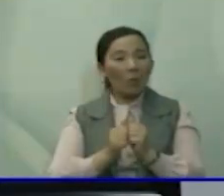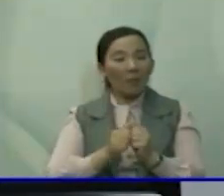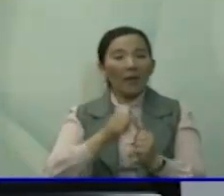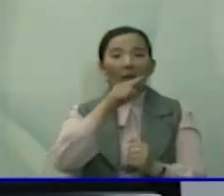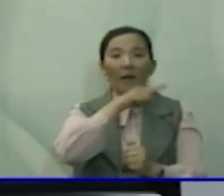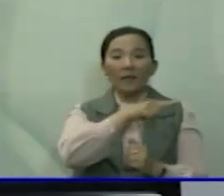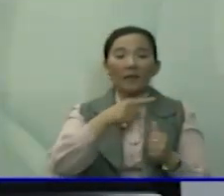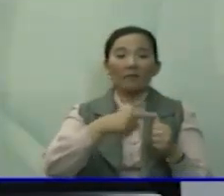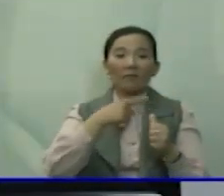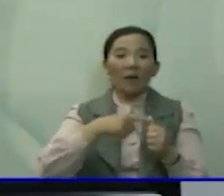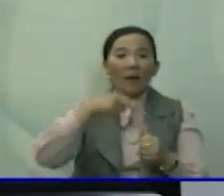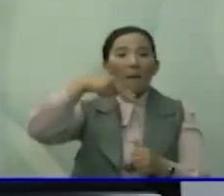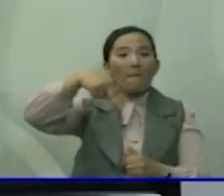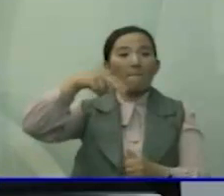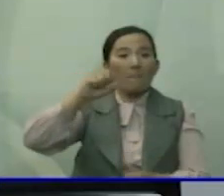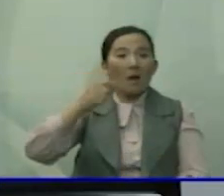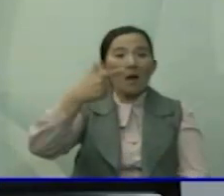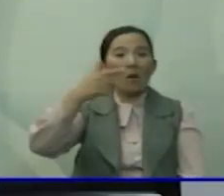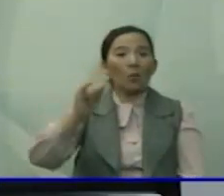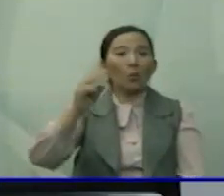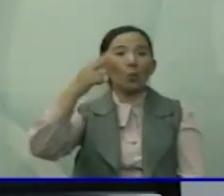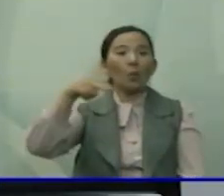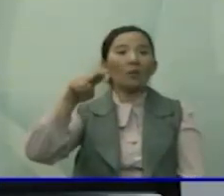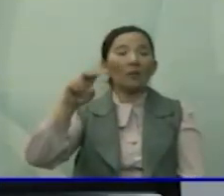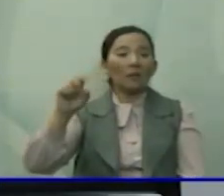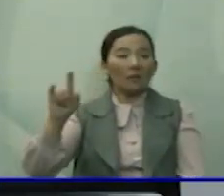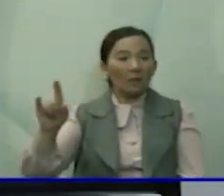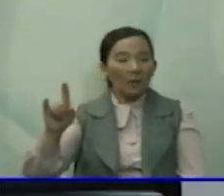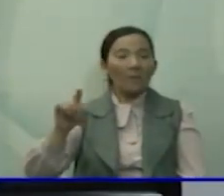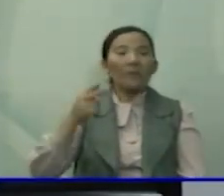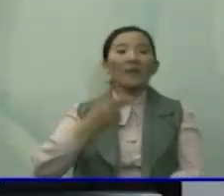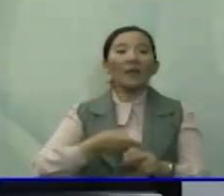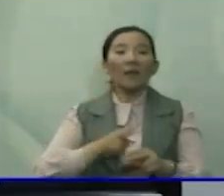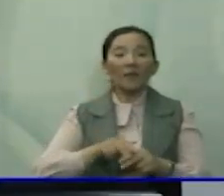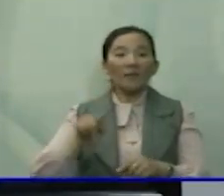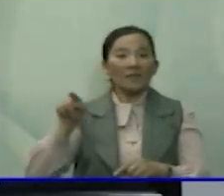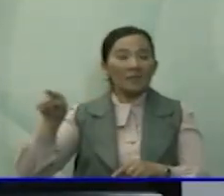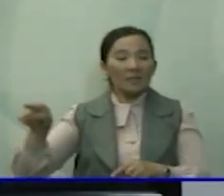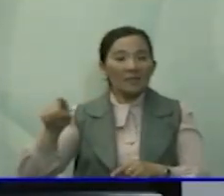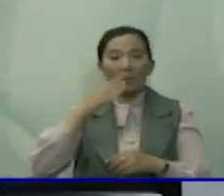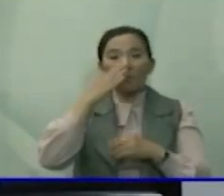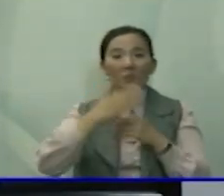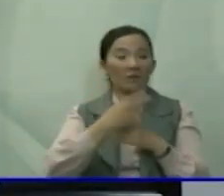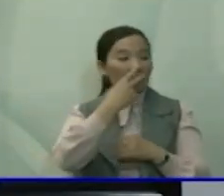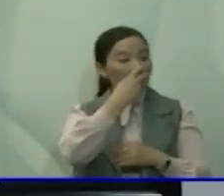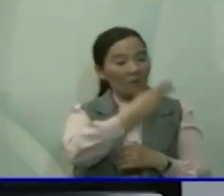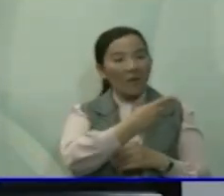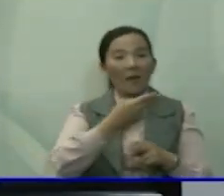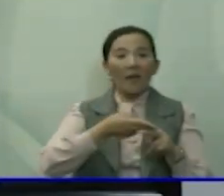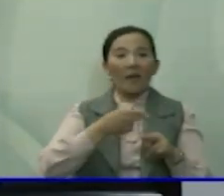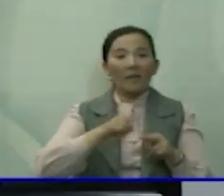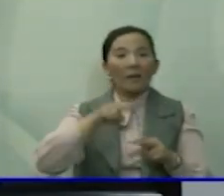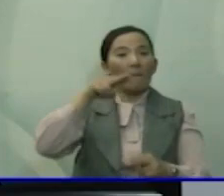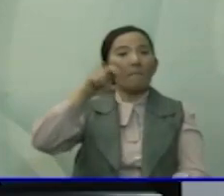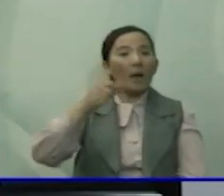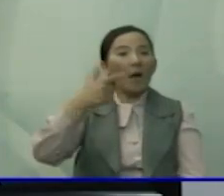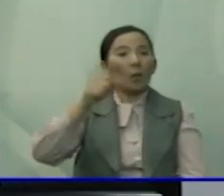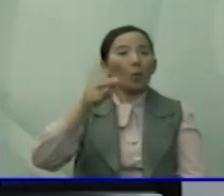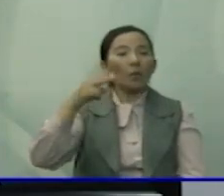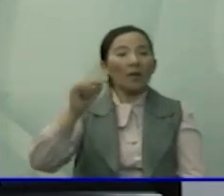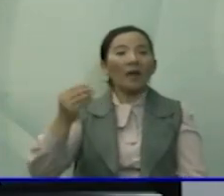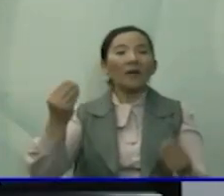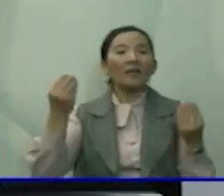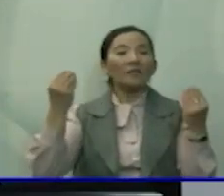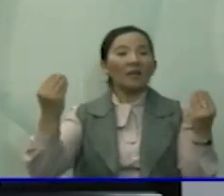погода пагоды вот здесь перед вами известной пагоды красоты дракона в